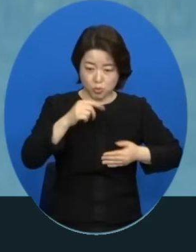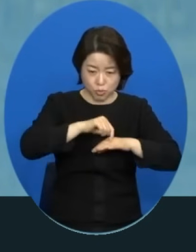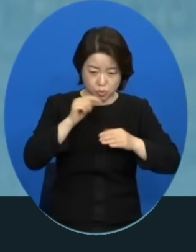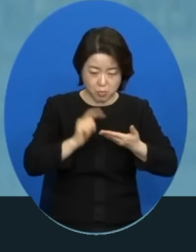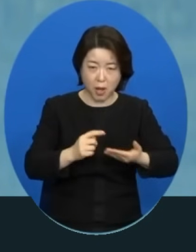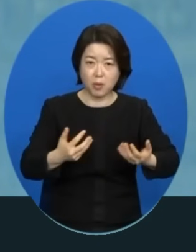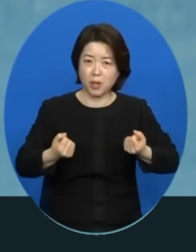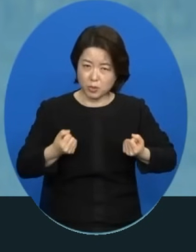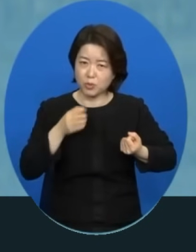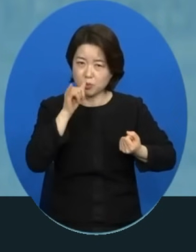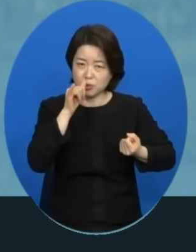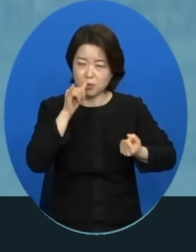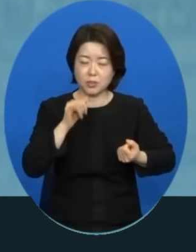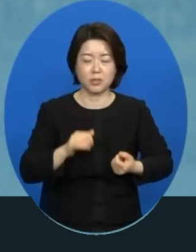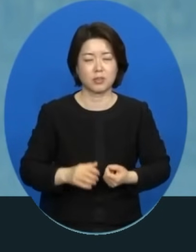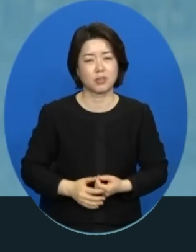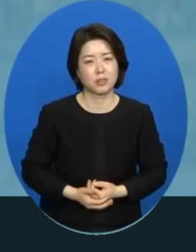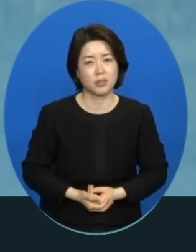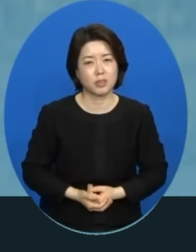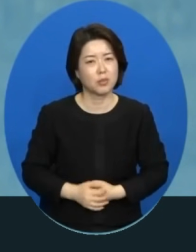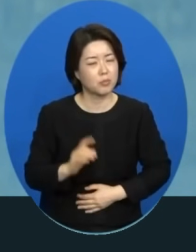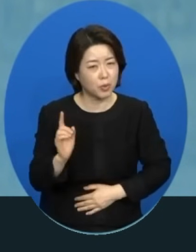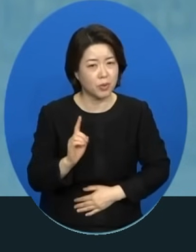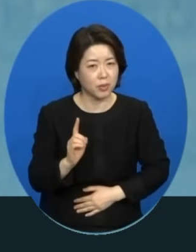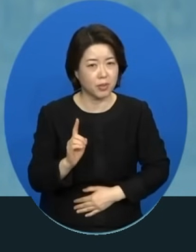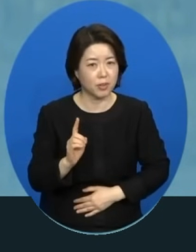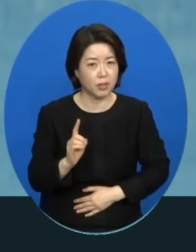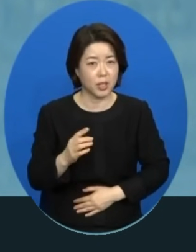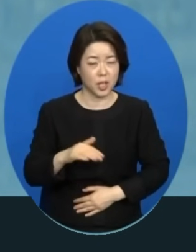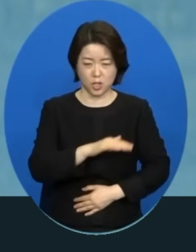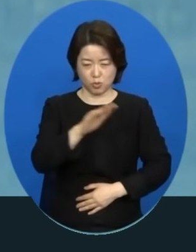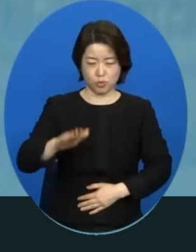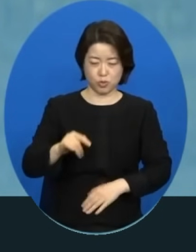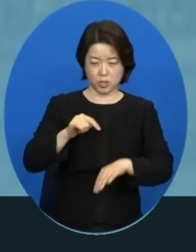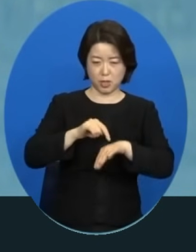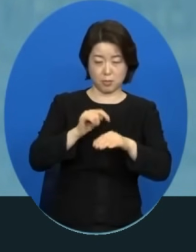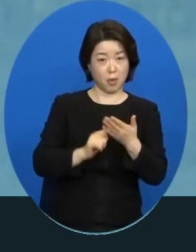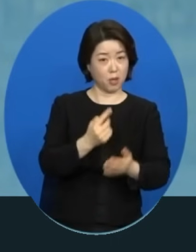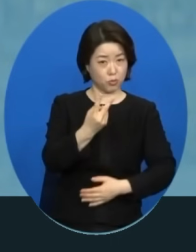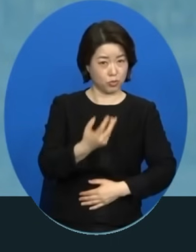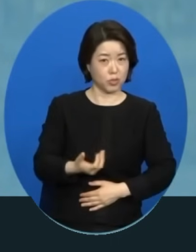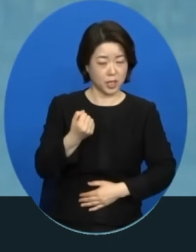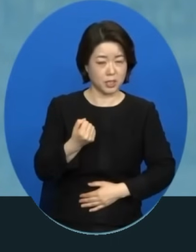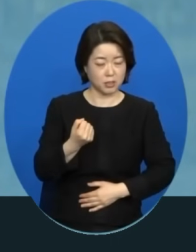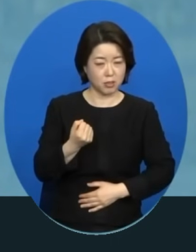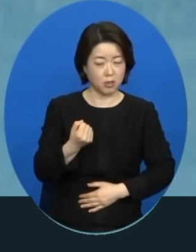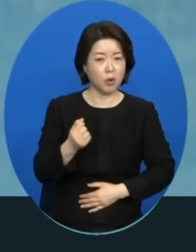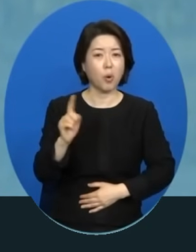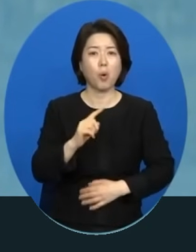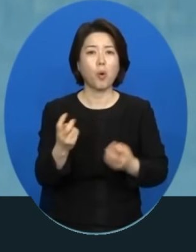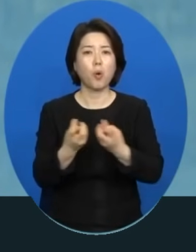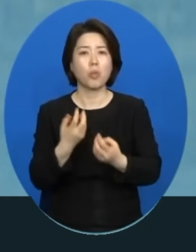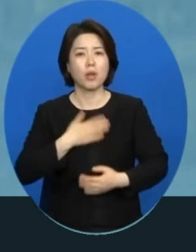하느냐? 여러분, 우리가 두 마음을 품은 자인지 아닌지 어떻게 알 수 있을까요?